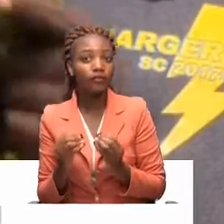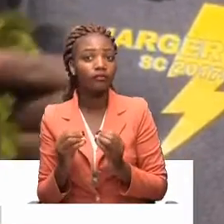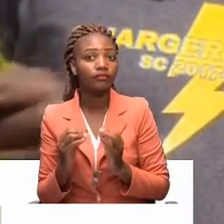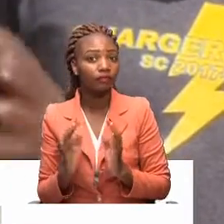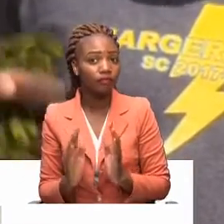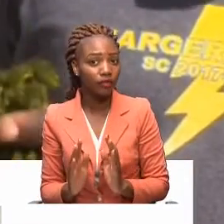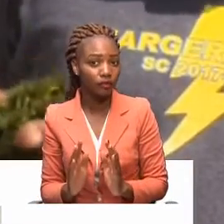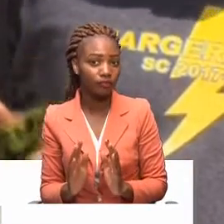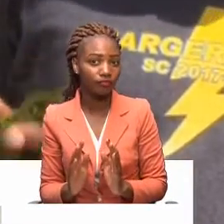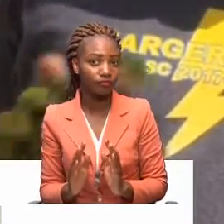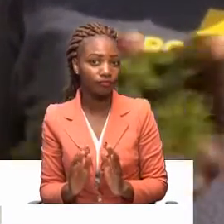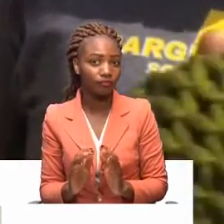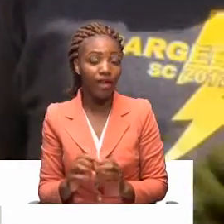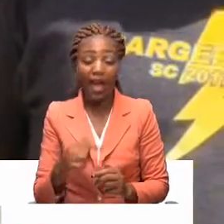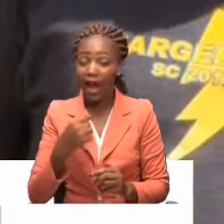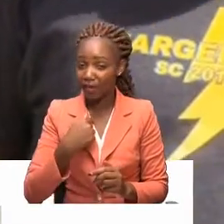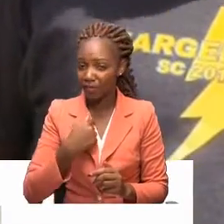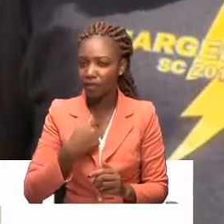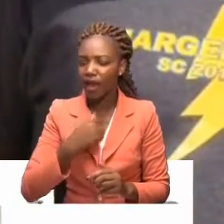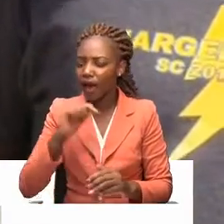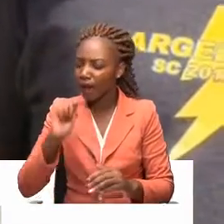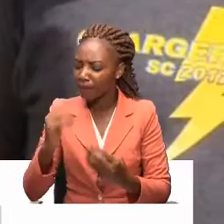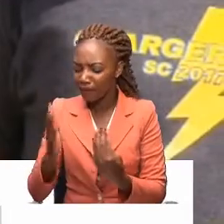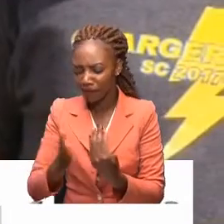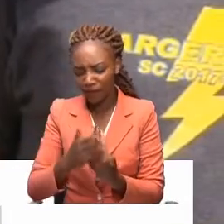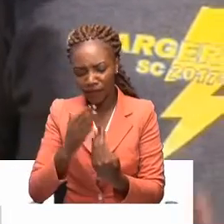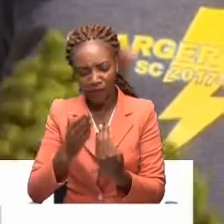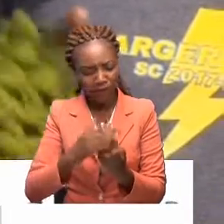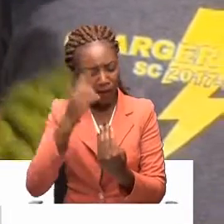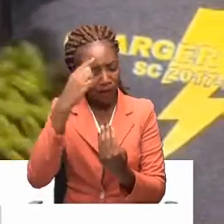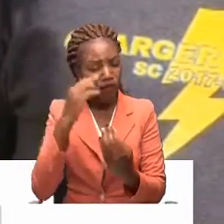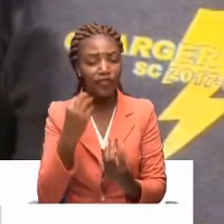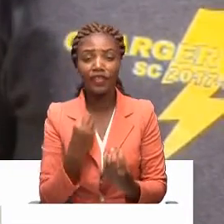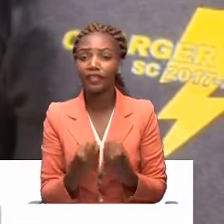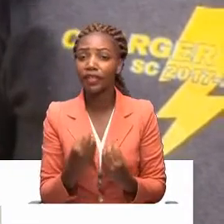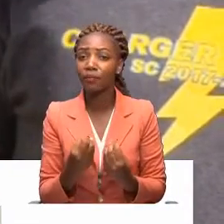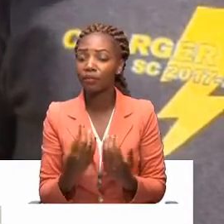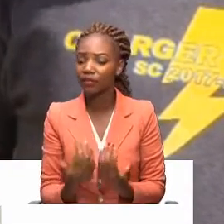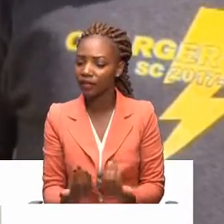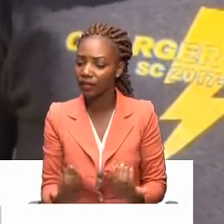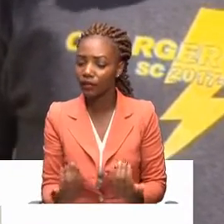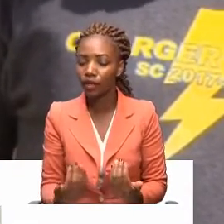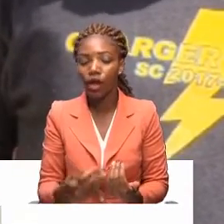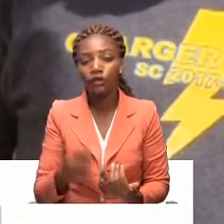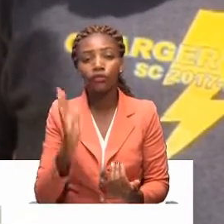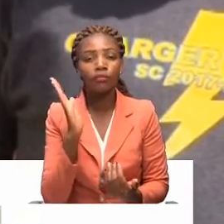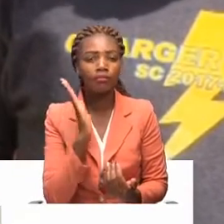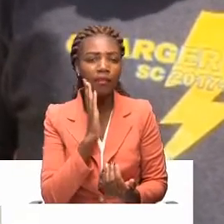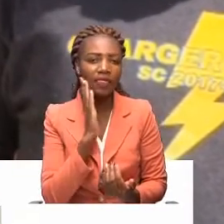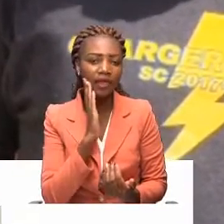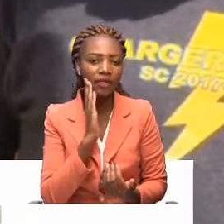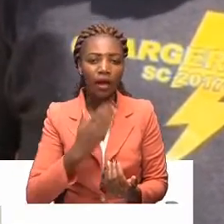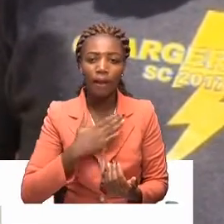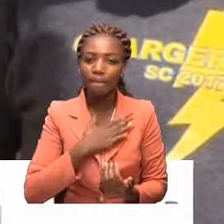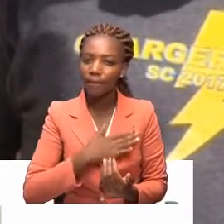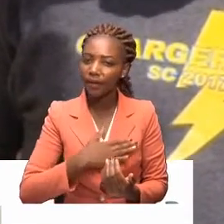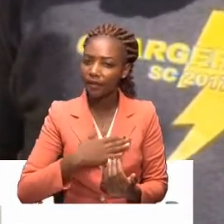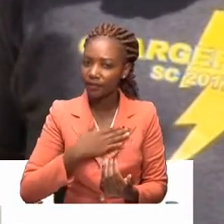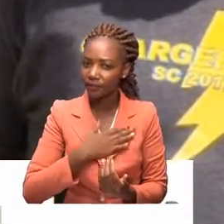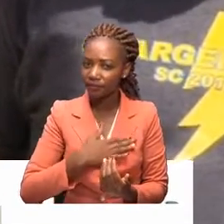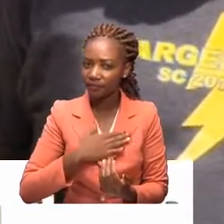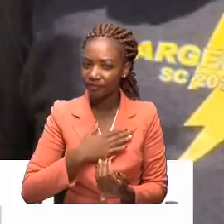mahitaji yake ni mengi kuliko mtoto wa kawaida. So kwa wamama wenzangu, tafadhalini tuchunge